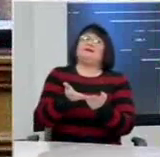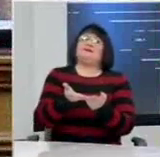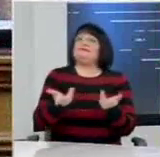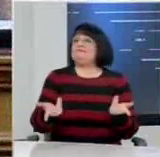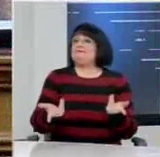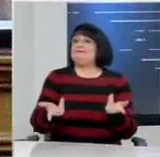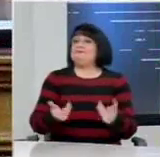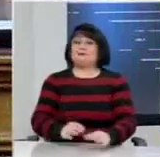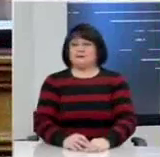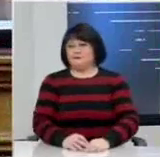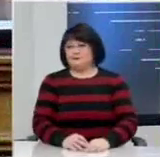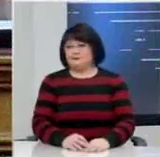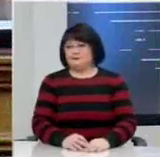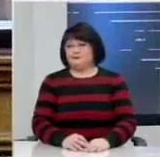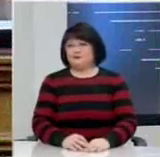Δεν μπορεί